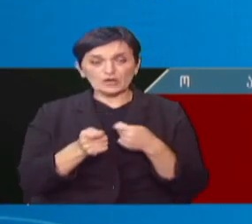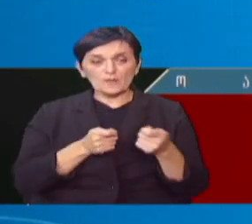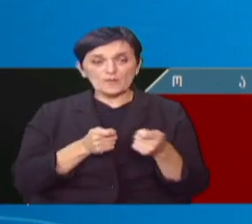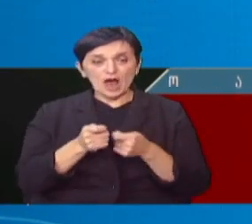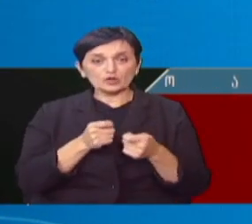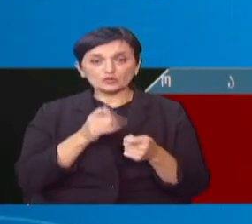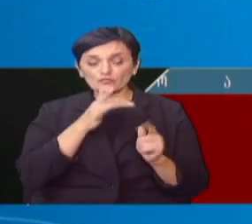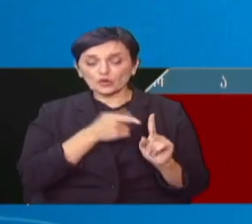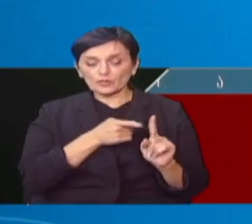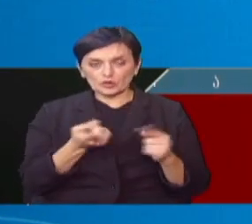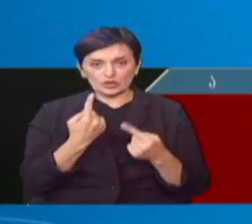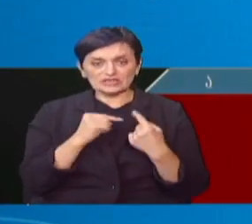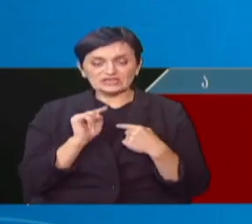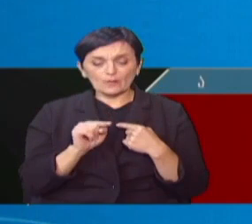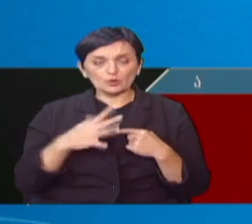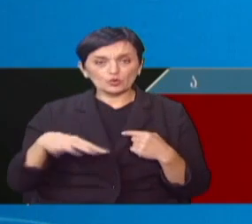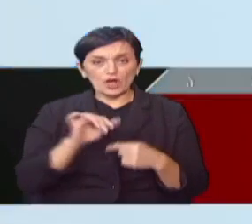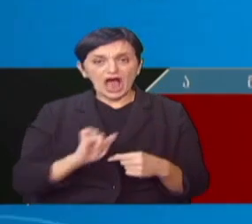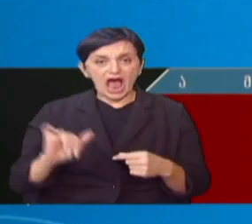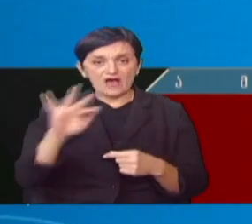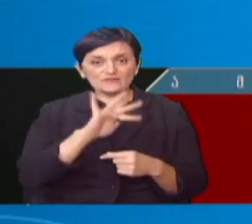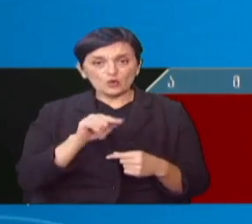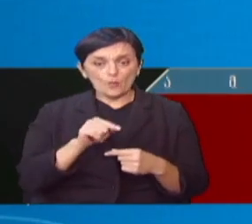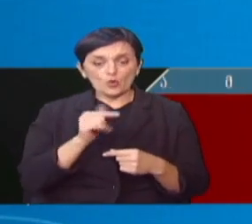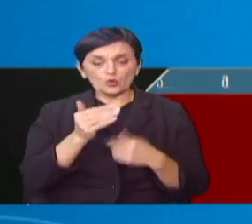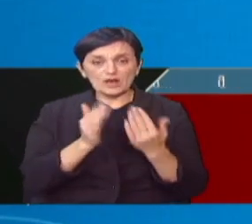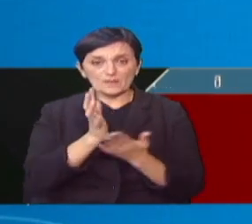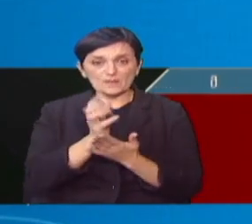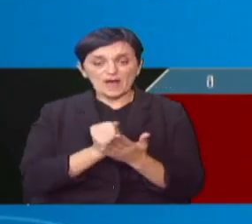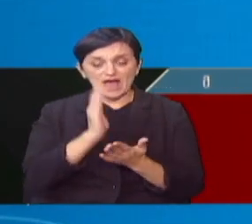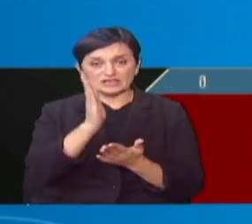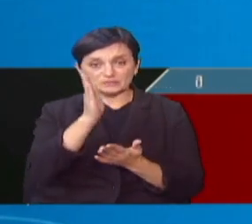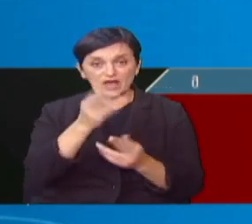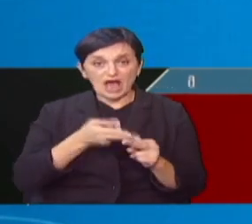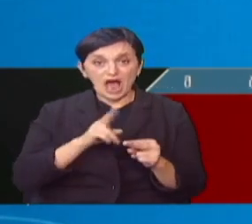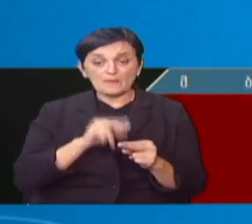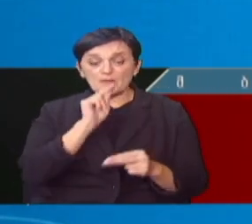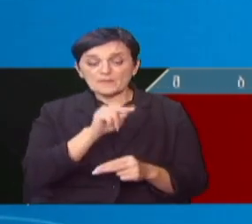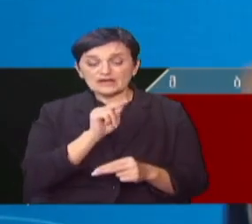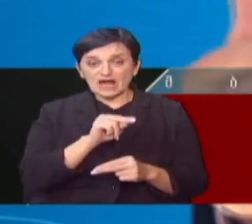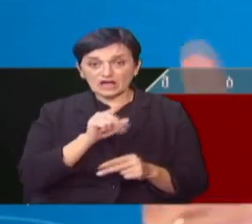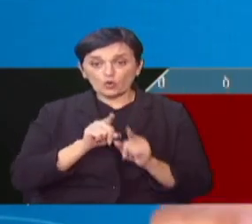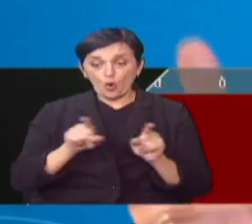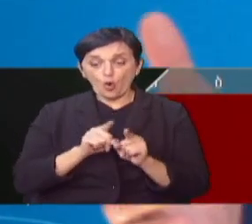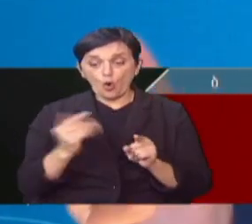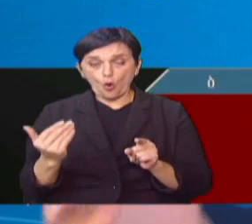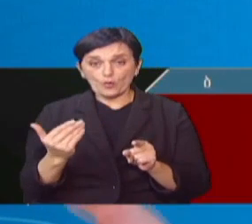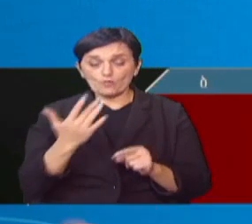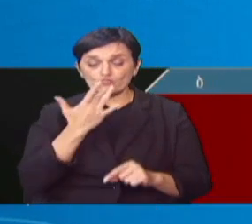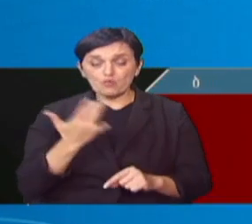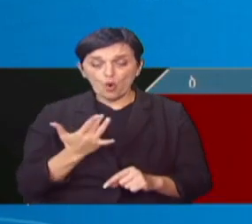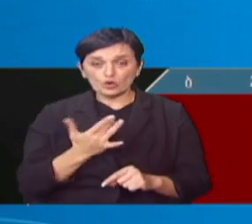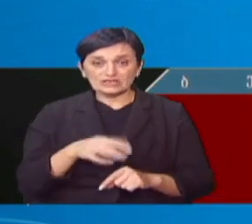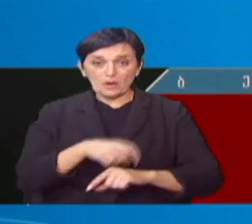წლებში დაუბრუნდა საქართველოს ევროპული პერსპექტივა. ამ ბრალდებებს, რაც ხელისუფლების მისამართი ისმის ოპონენტების, პოლიტიკოსების